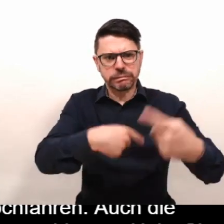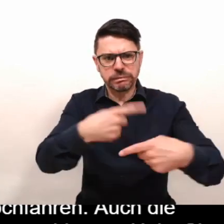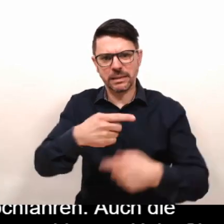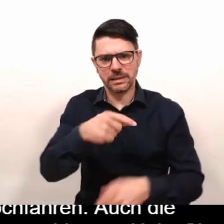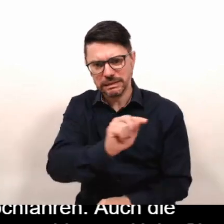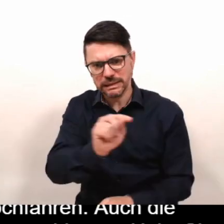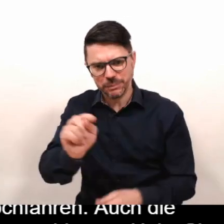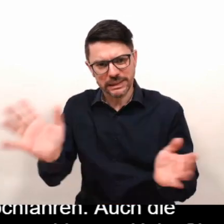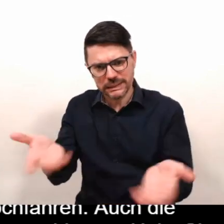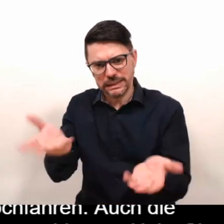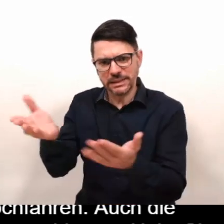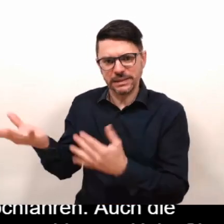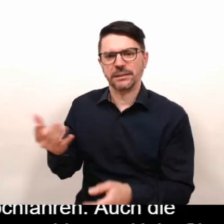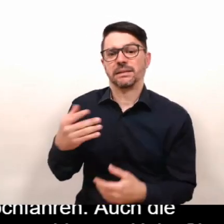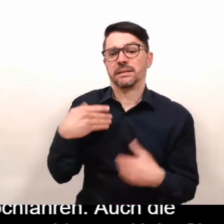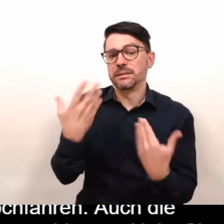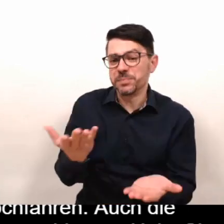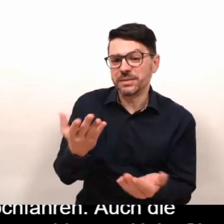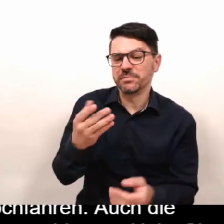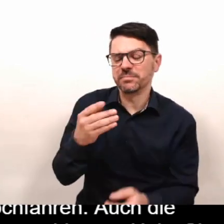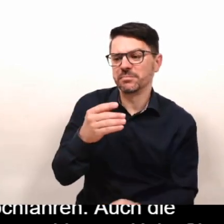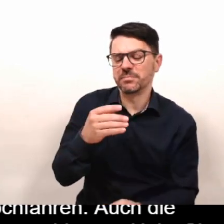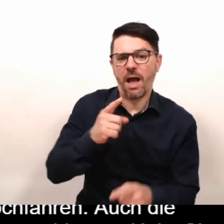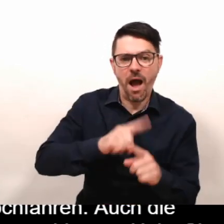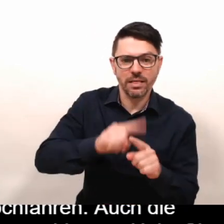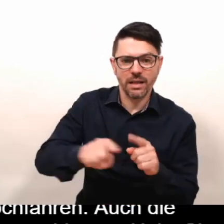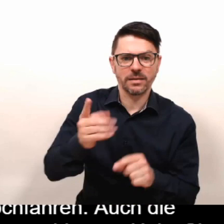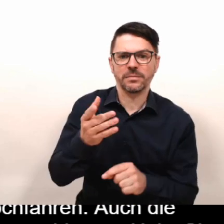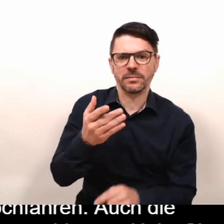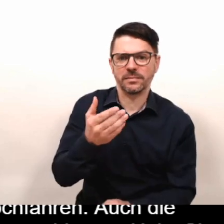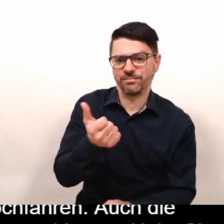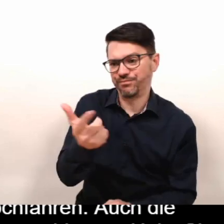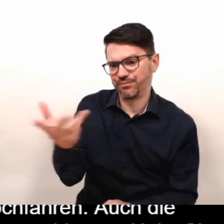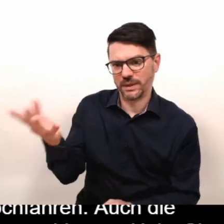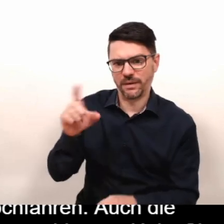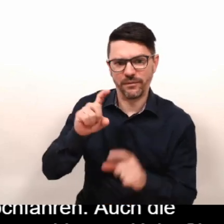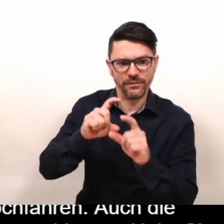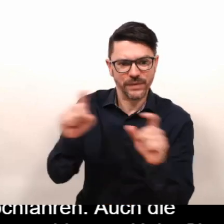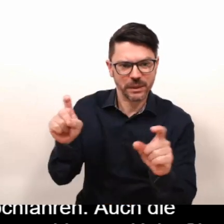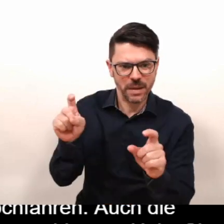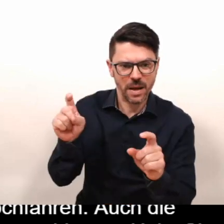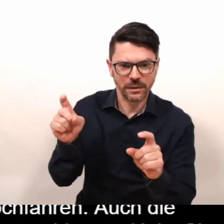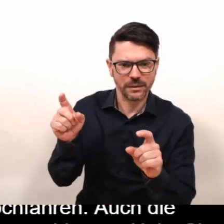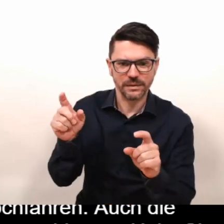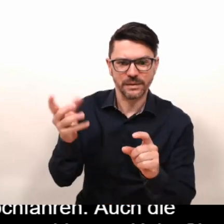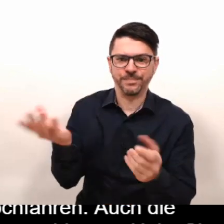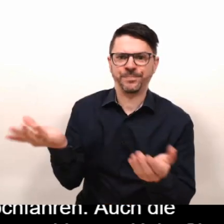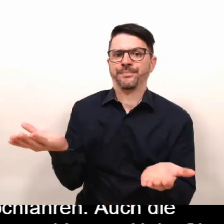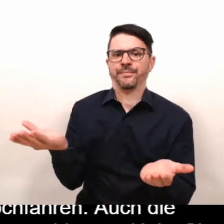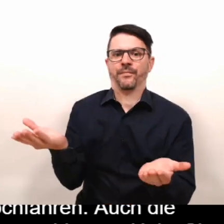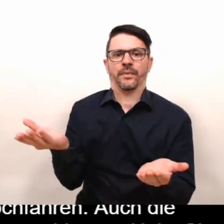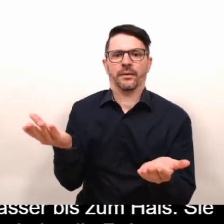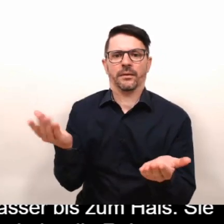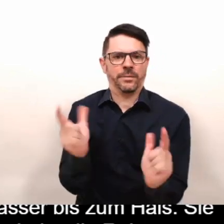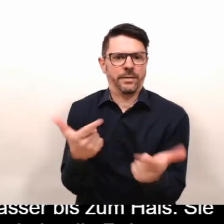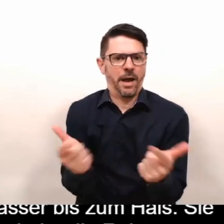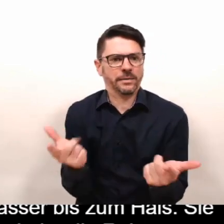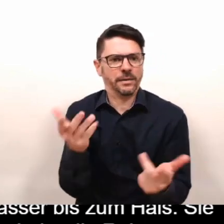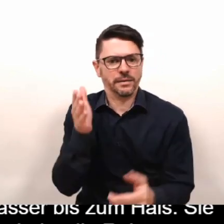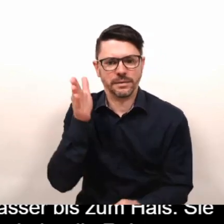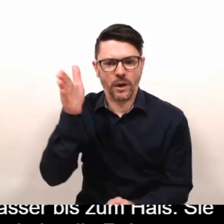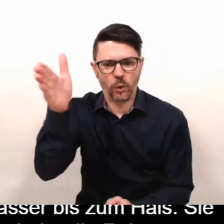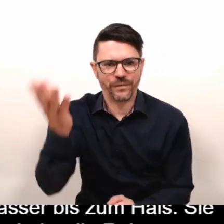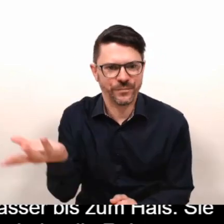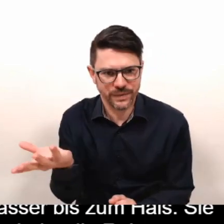öffnen. Und auch die müssen wir uns genau ansehen, was wir denen zeitnah noch an Hilfe geben können oder